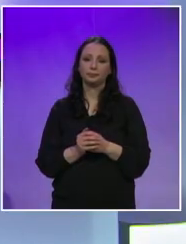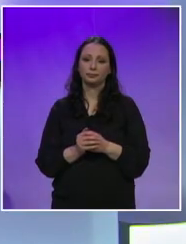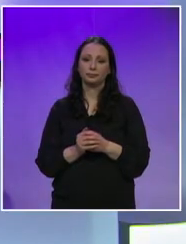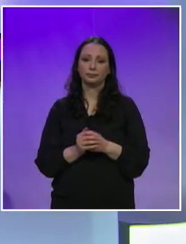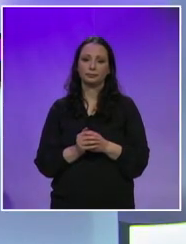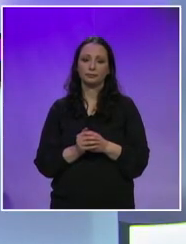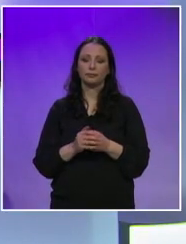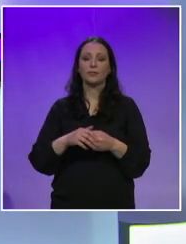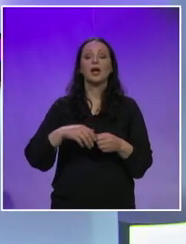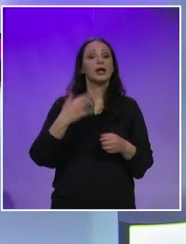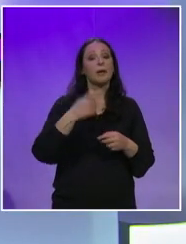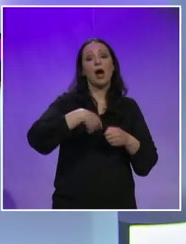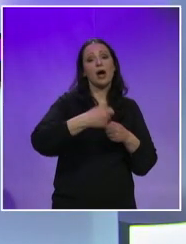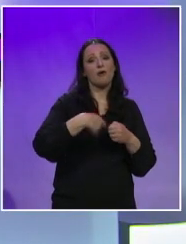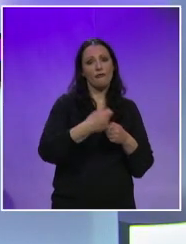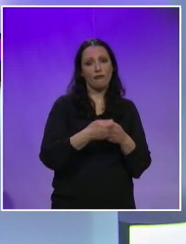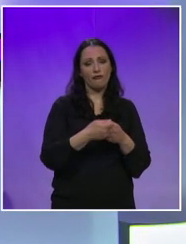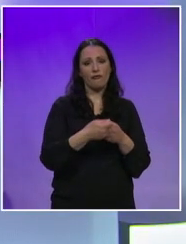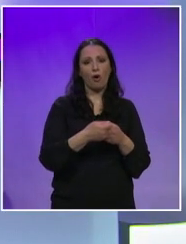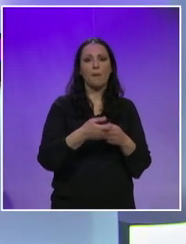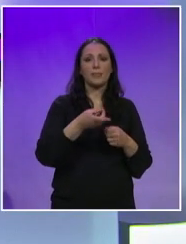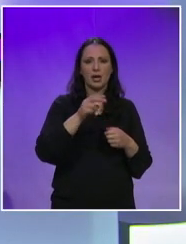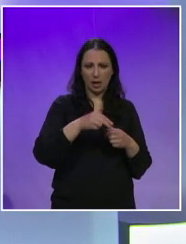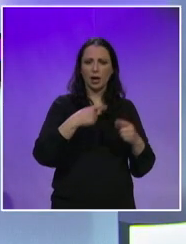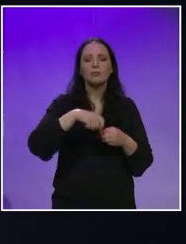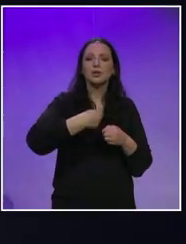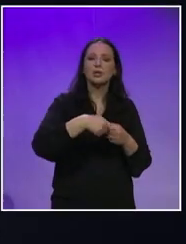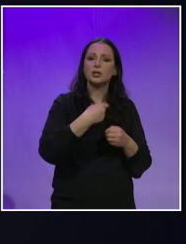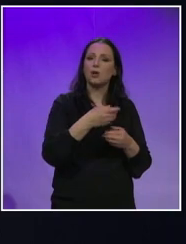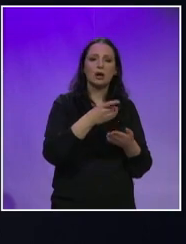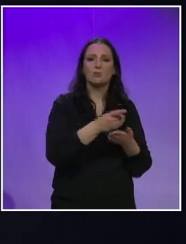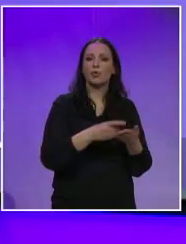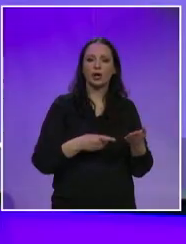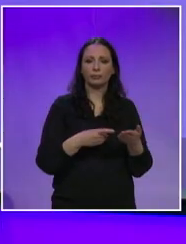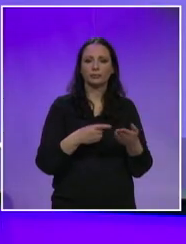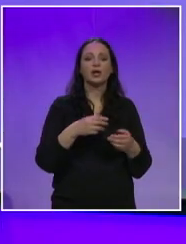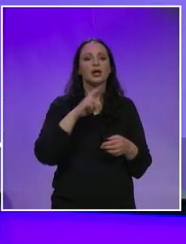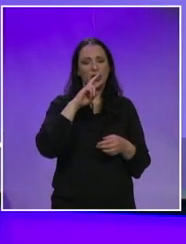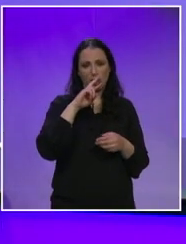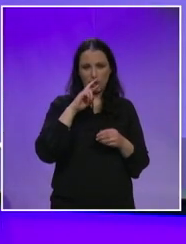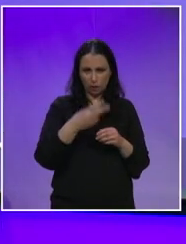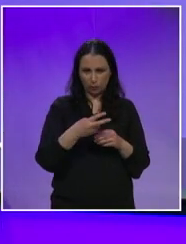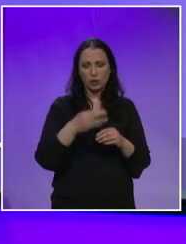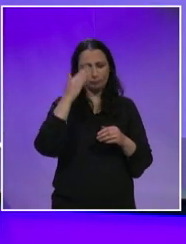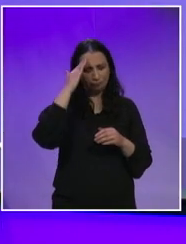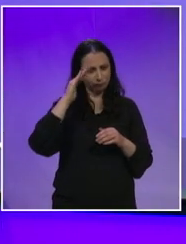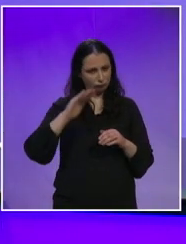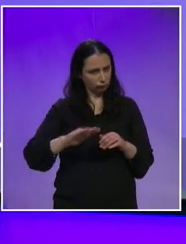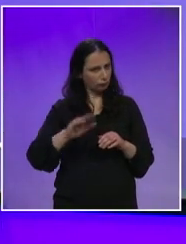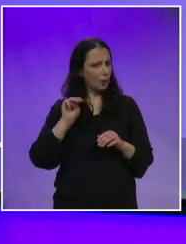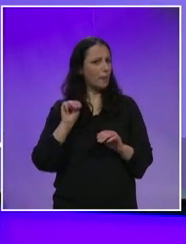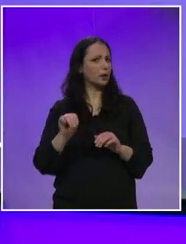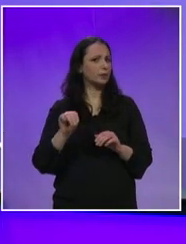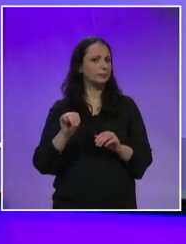Il-kostings tal-partijt nazjonalista seri tqablu fil-jim liġejjien. Il-kostings tana, il-resposta al-domandatijak sara ħrasek, mark,